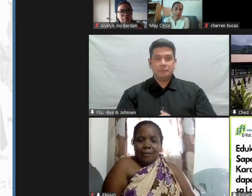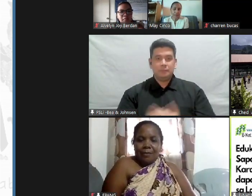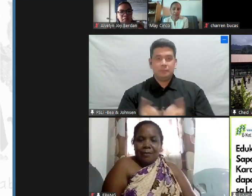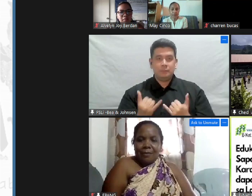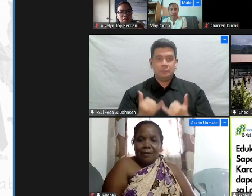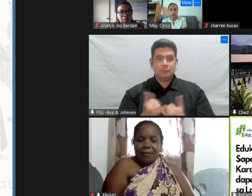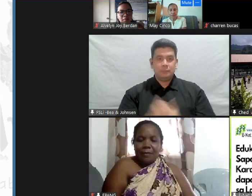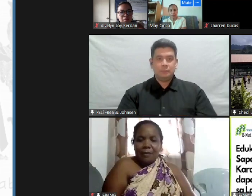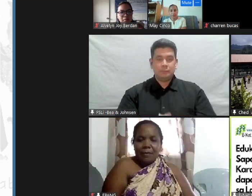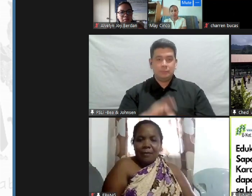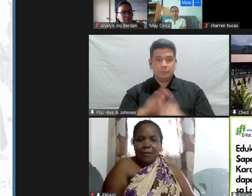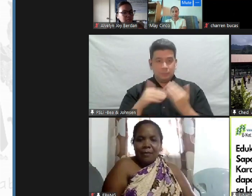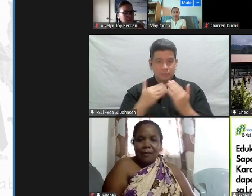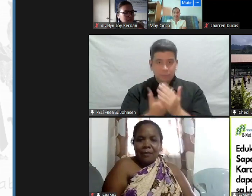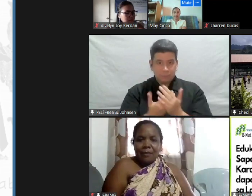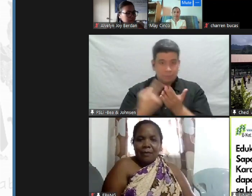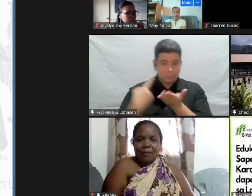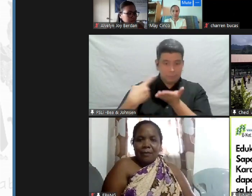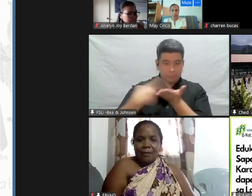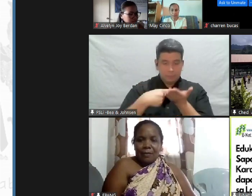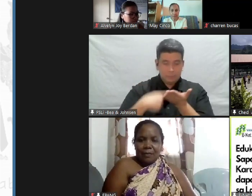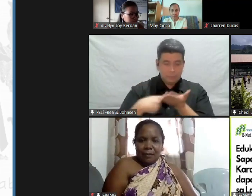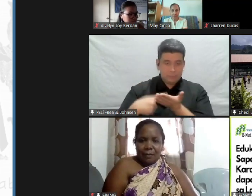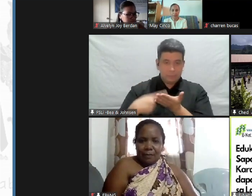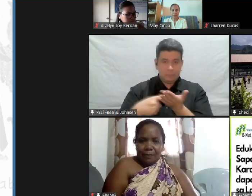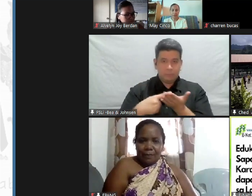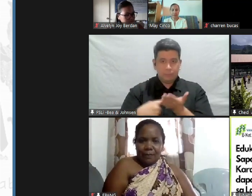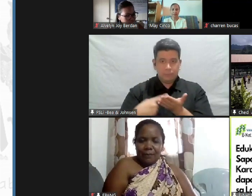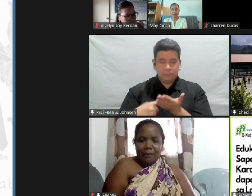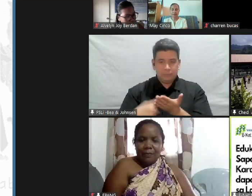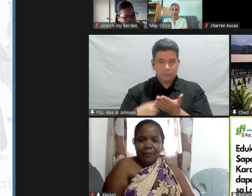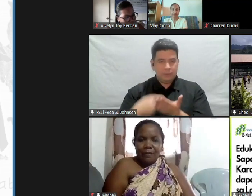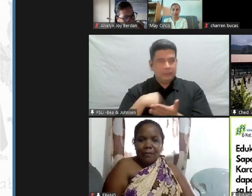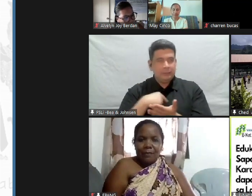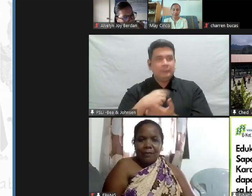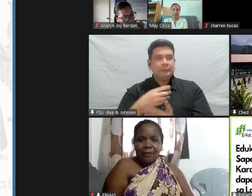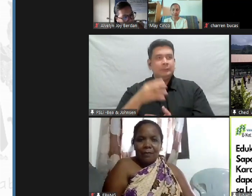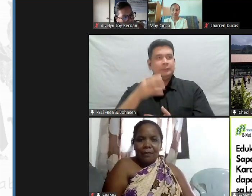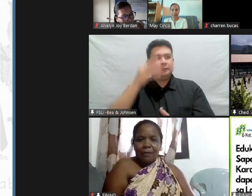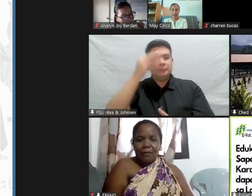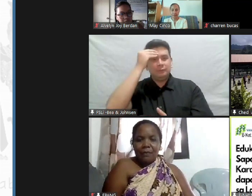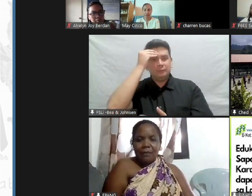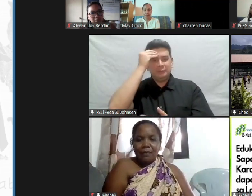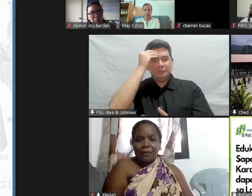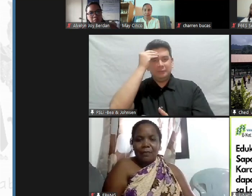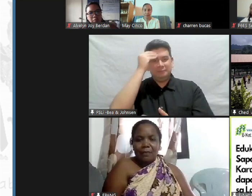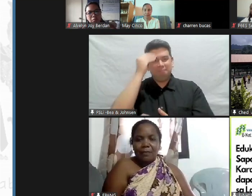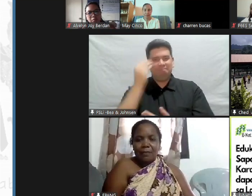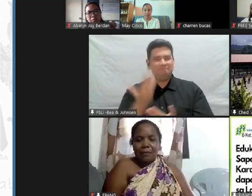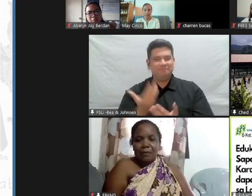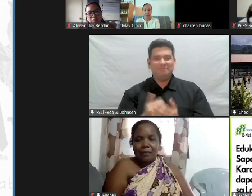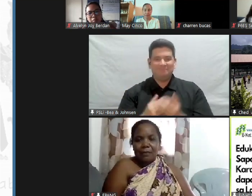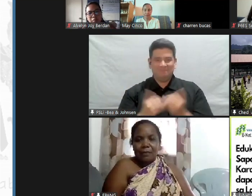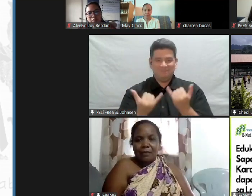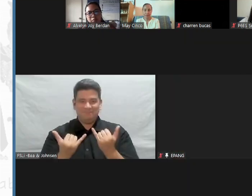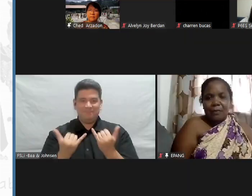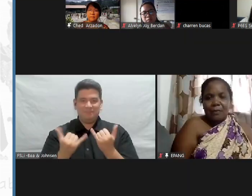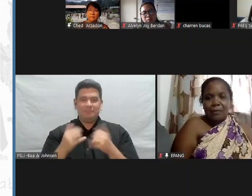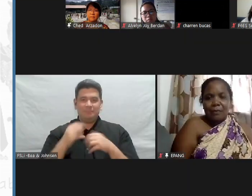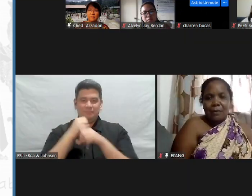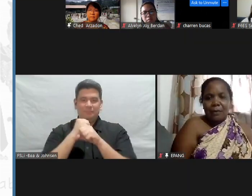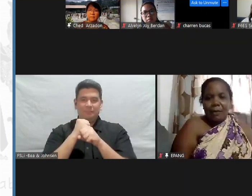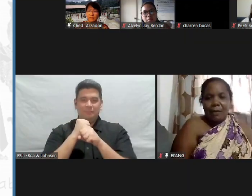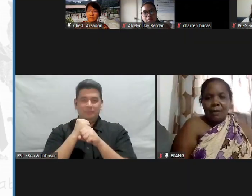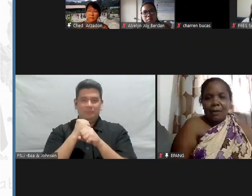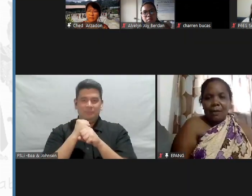napagdiskusyonan, lalong-lalo na, no, yung mahalagang maiuwi natin na mga karunungan, ito po ay at call